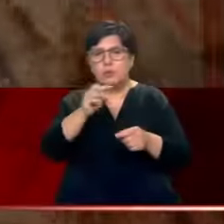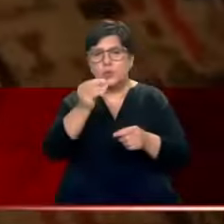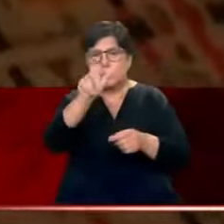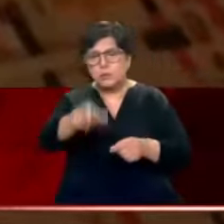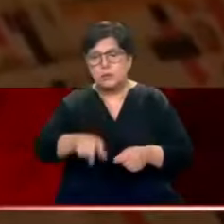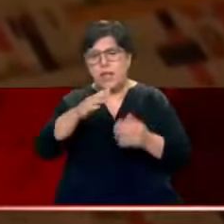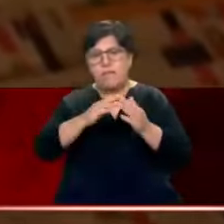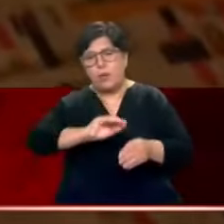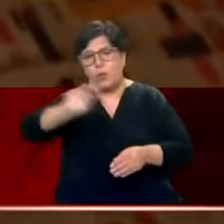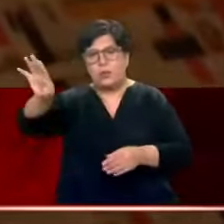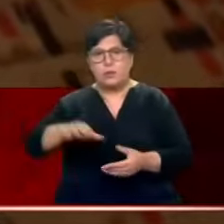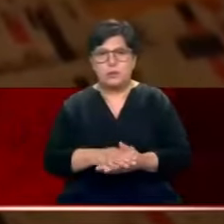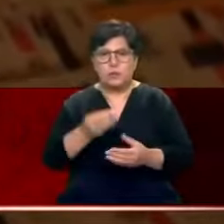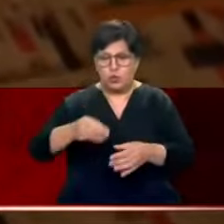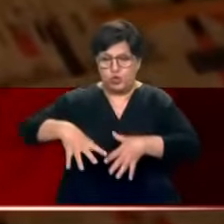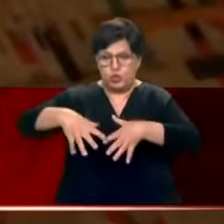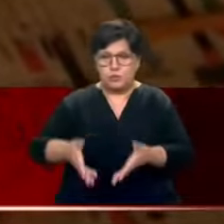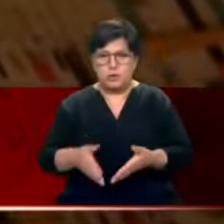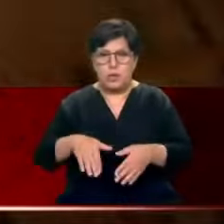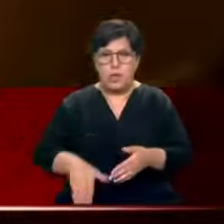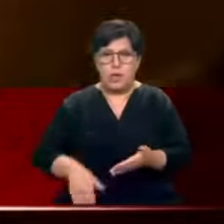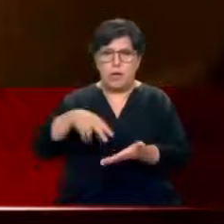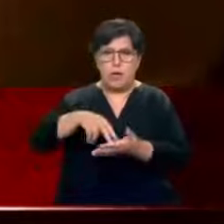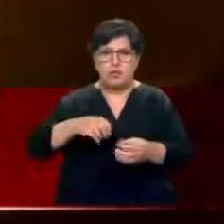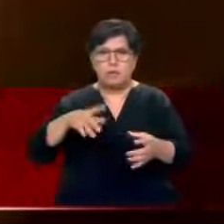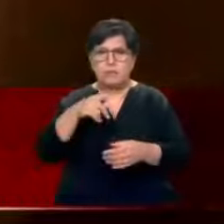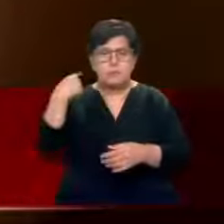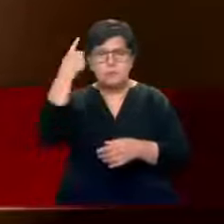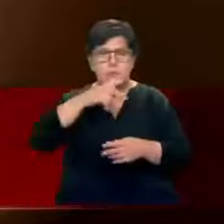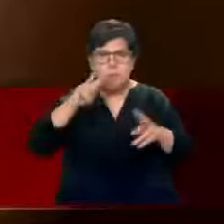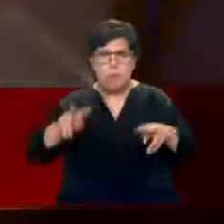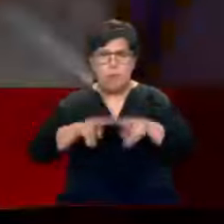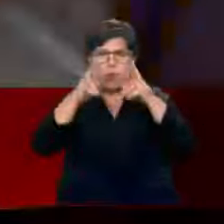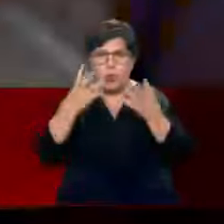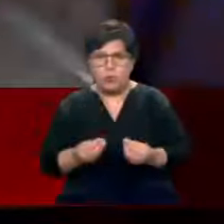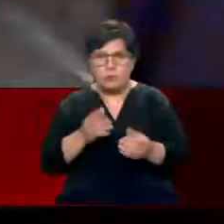gönderdi. Bak şişme yani ayak çok şişme bak. Bayram'ın